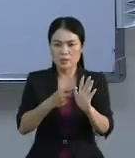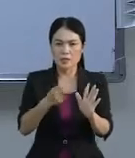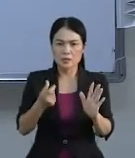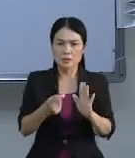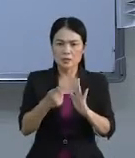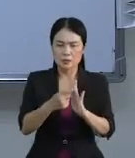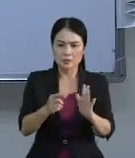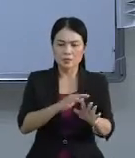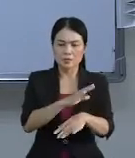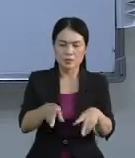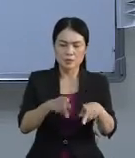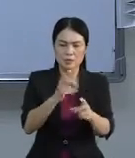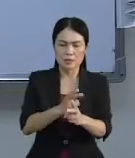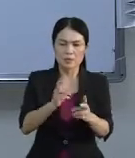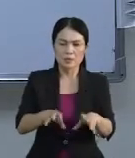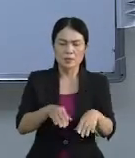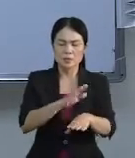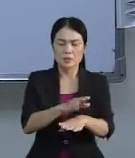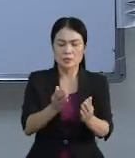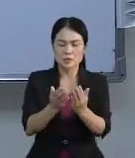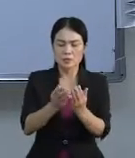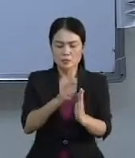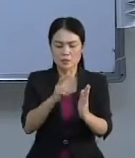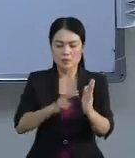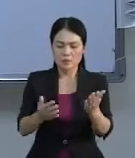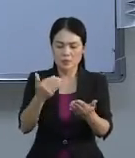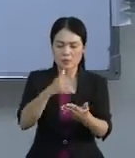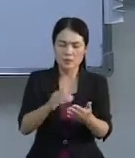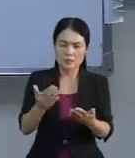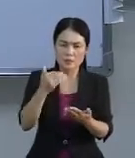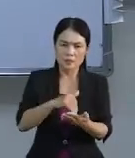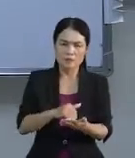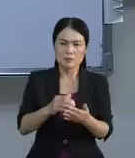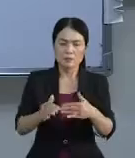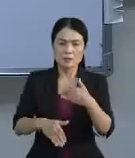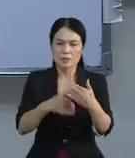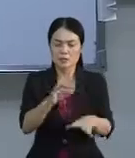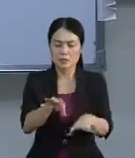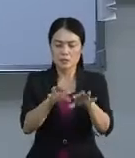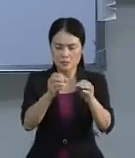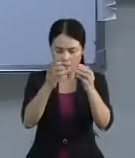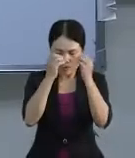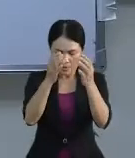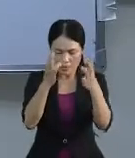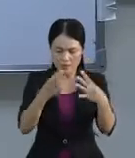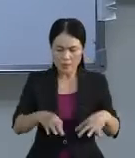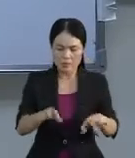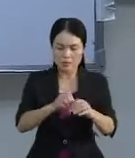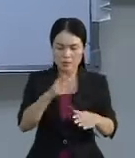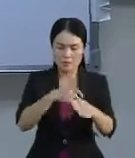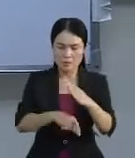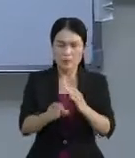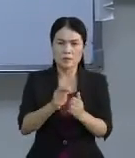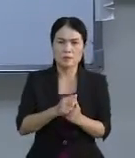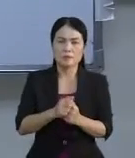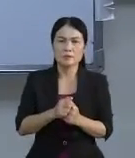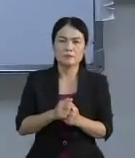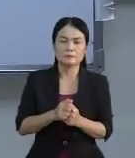ายจึงลูกครูตกปากกาอัยปอนออกนิอานอัตบัติในลานเวงดองติดประตอบเมายื่นสร้างปอร์มีสำคัญสำคัญอากาศลายในข